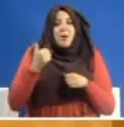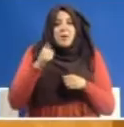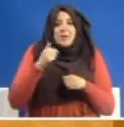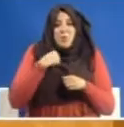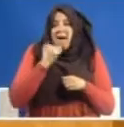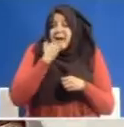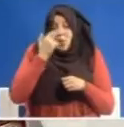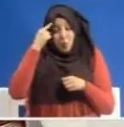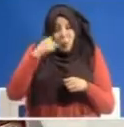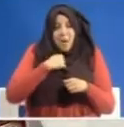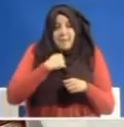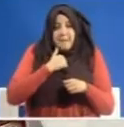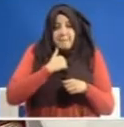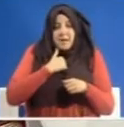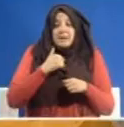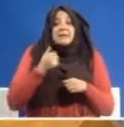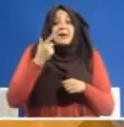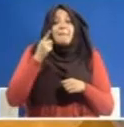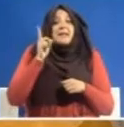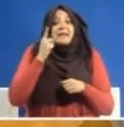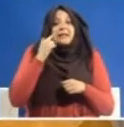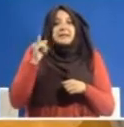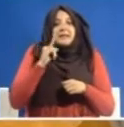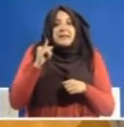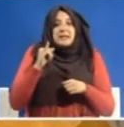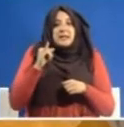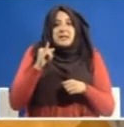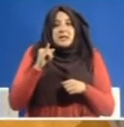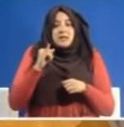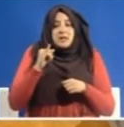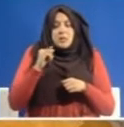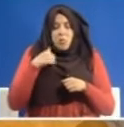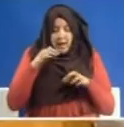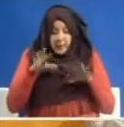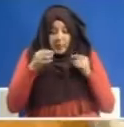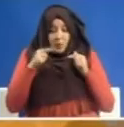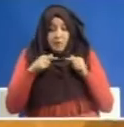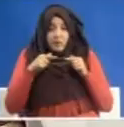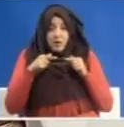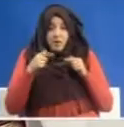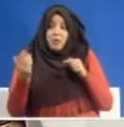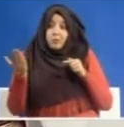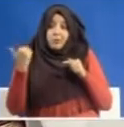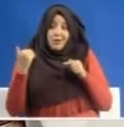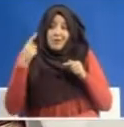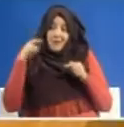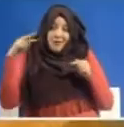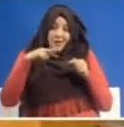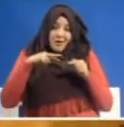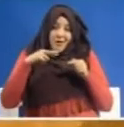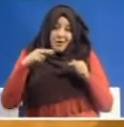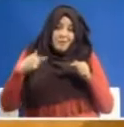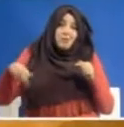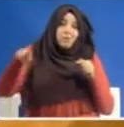ضرر قليل جدا، ولكن عندما تنتقل وتصبح يعني بمعنى قاسما مشتركا بين مجموعة من أبنائنا